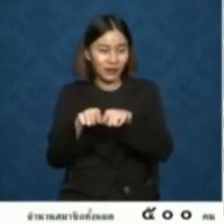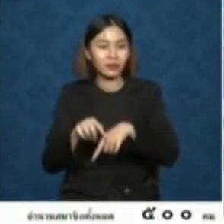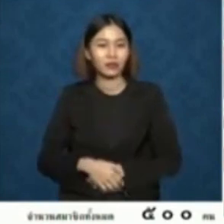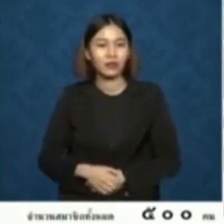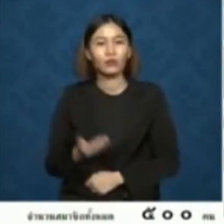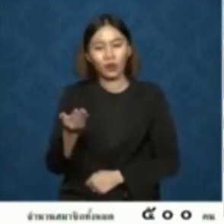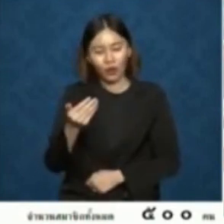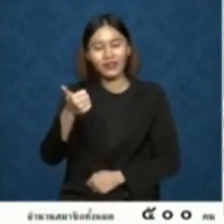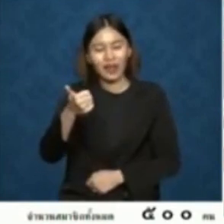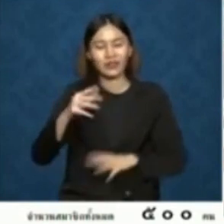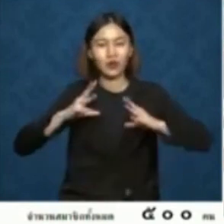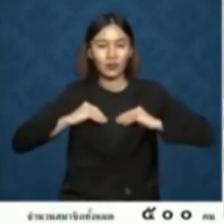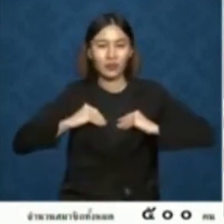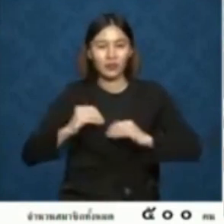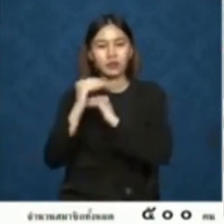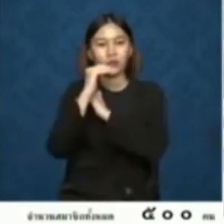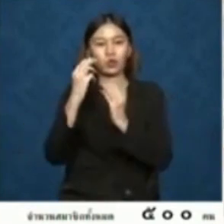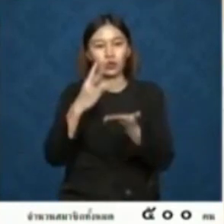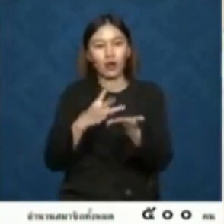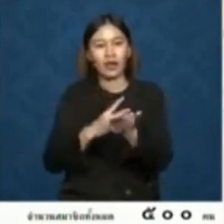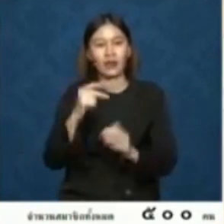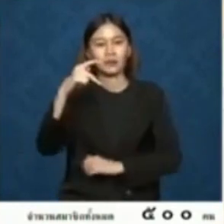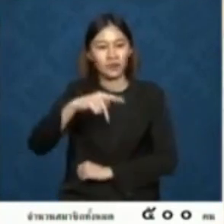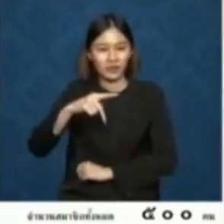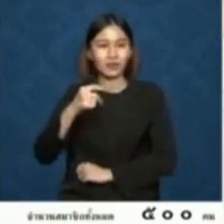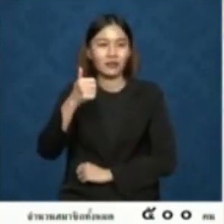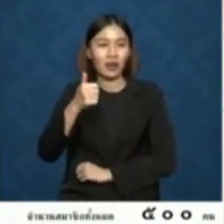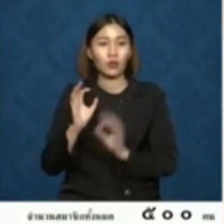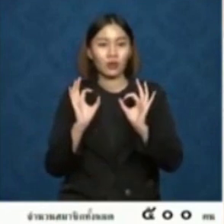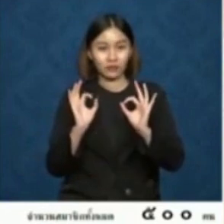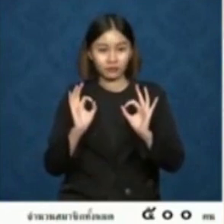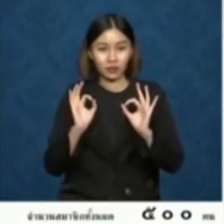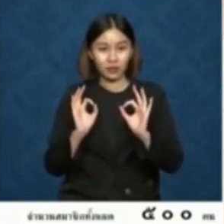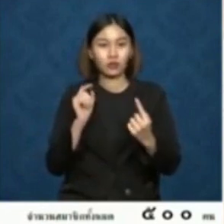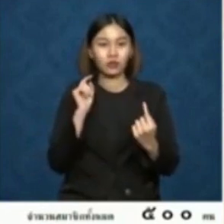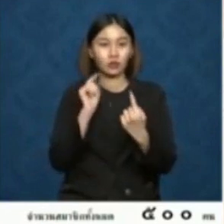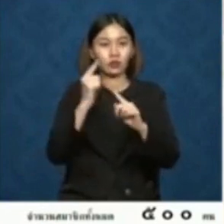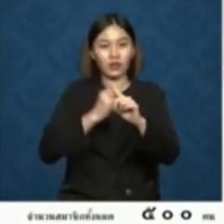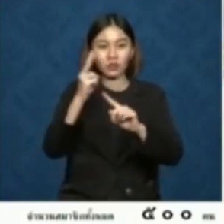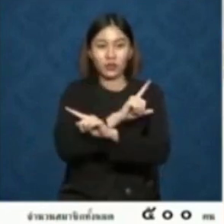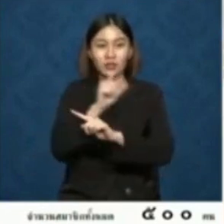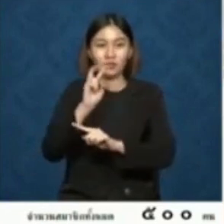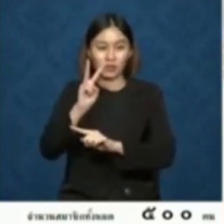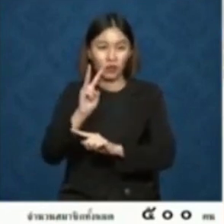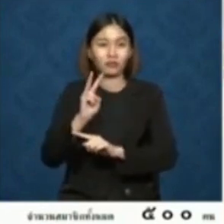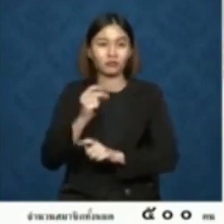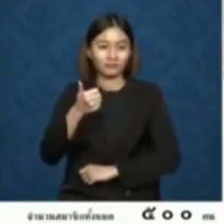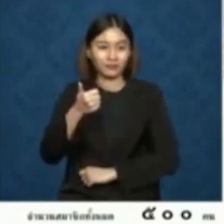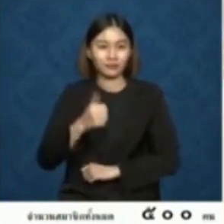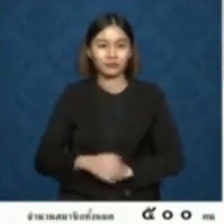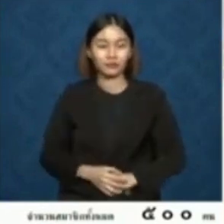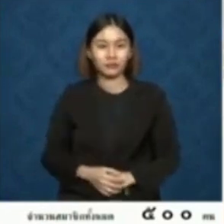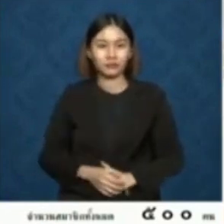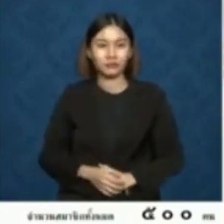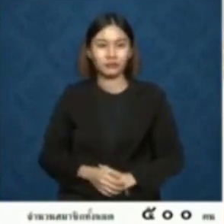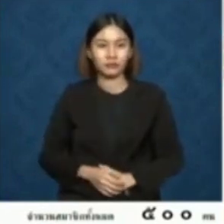เลยครับผมขอก็ให้ครับผม จะได้กำหนดวาระพิเศษครับ ครับผมได้ครับผม เอานะครับวันที่22แน่นอนนะวันที่22แน่น